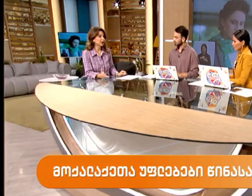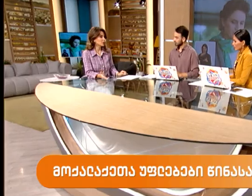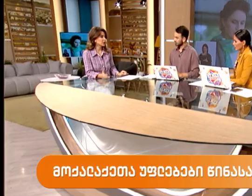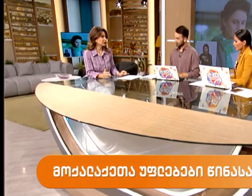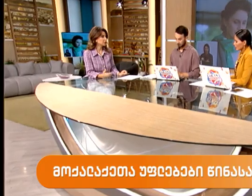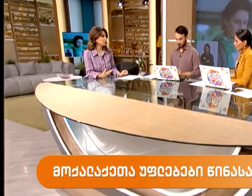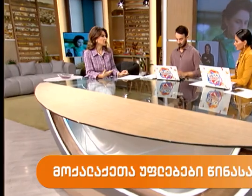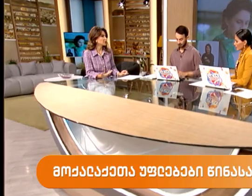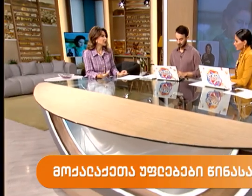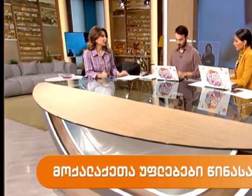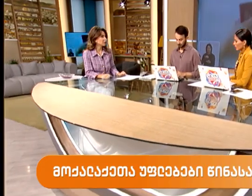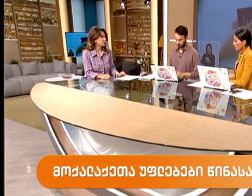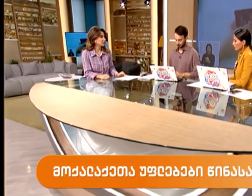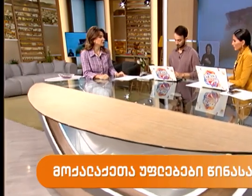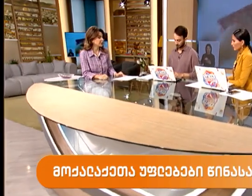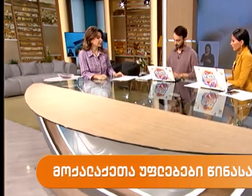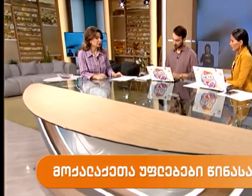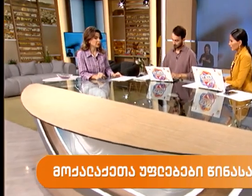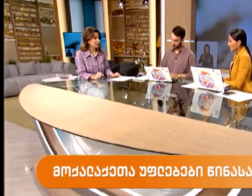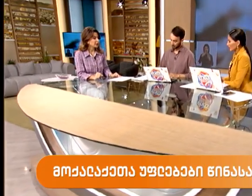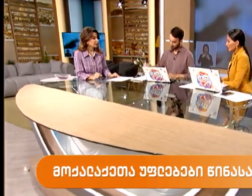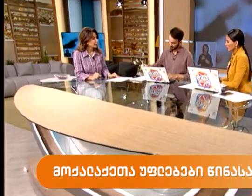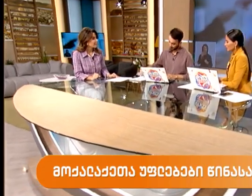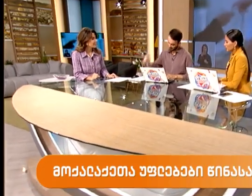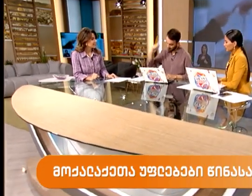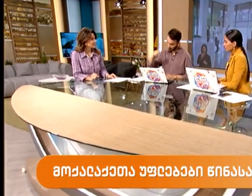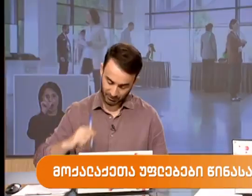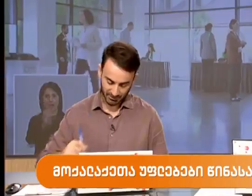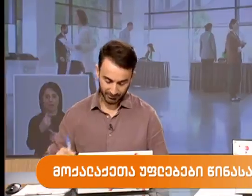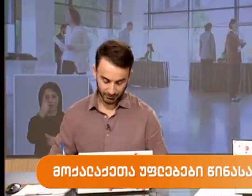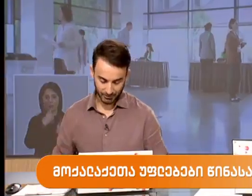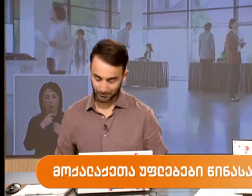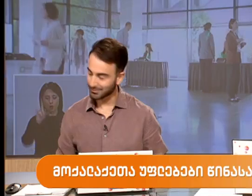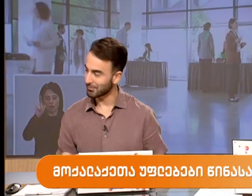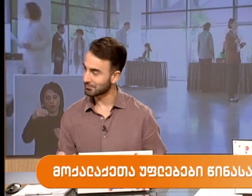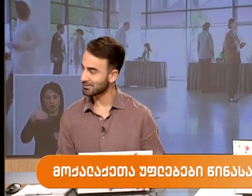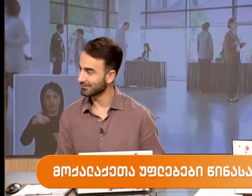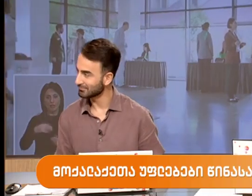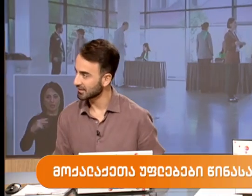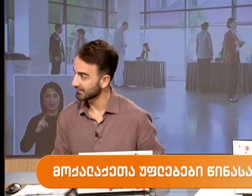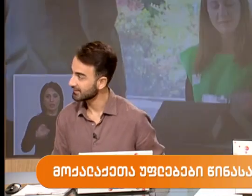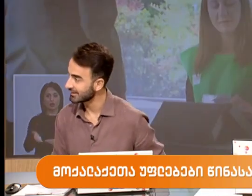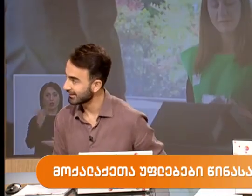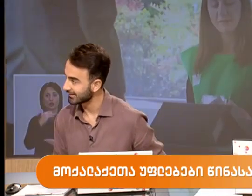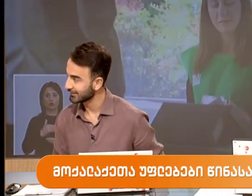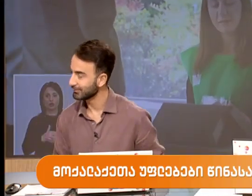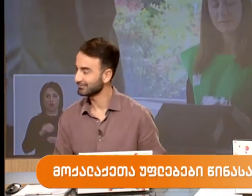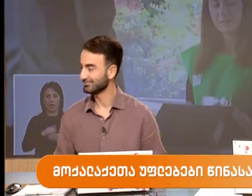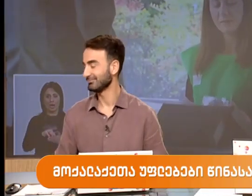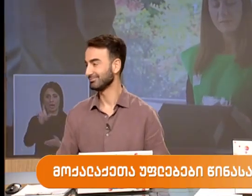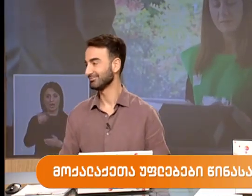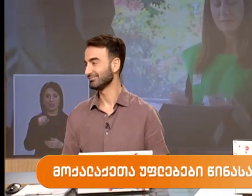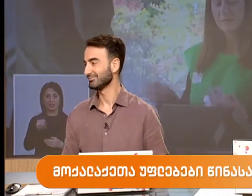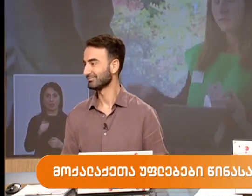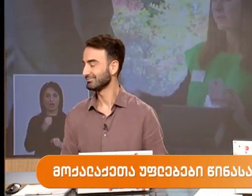თუ არა აქვს გადალახული, მაშინ მისი ხმები მოკლედ ნაწილდება. სწორედ ამ ხმის მიცემის პროცესთან დაკავშირებითაც გვაქვს ძალიან დიდი სიახლე, ხო? კი